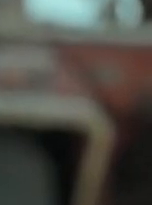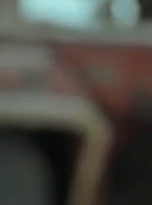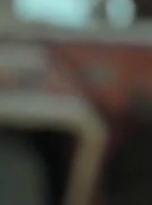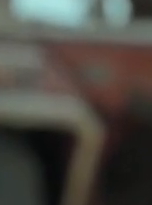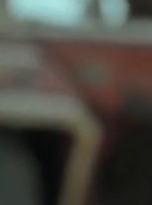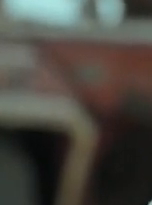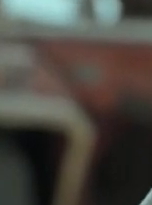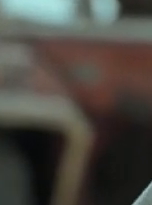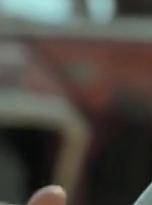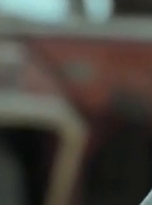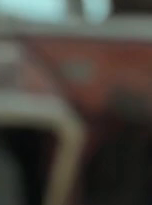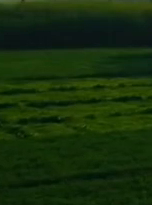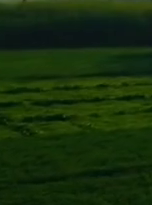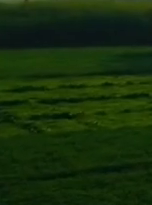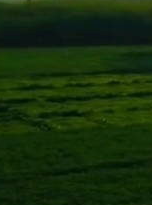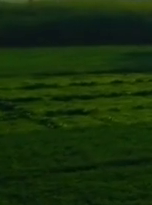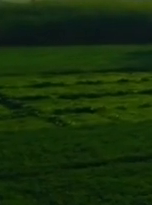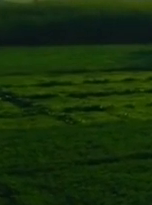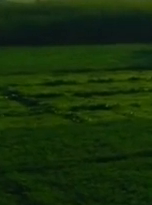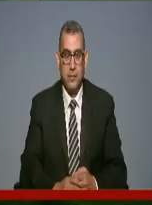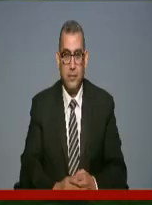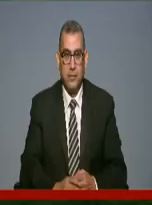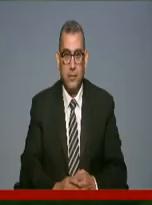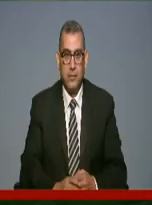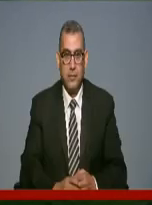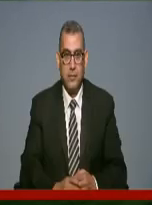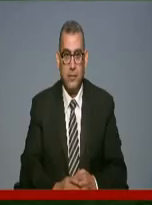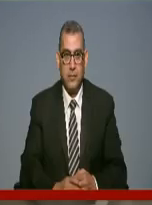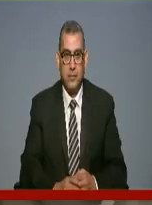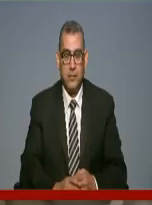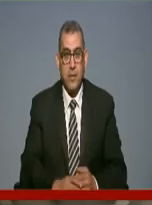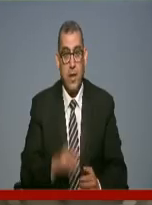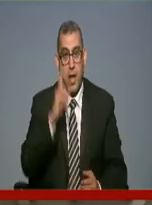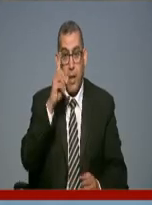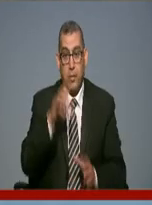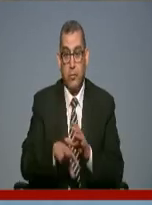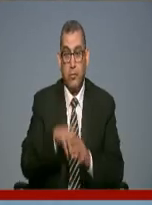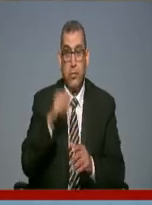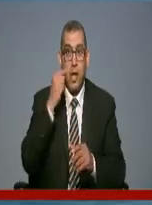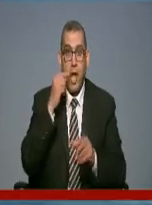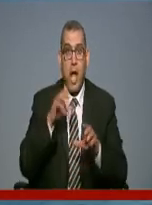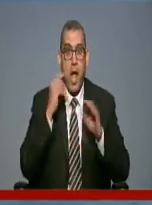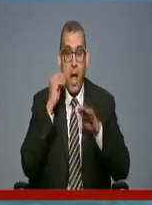إحنا ما عندناش حاجة اسمها مستحيل. من يوم ما ربنا خلق الدنيا والصعيد موجود،